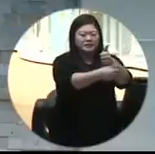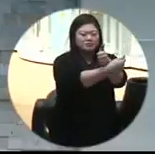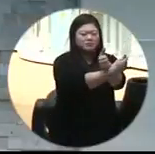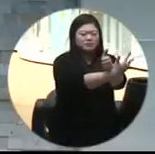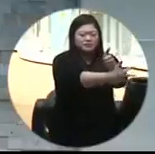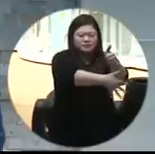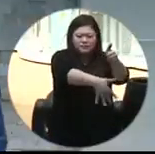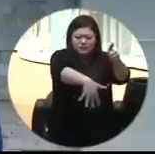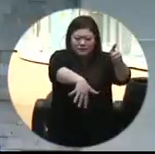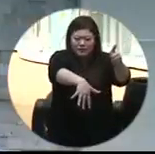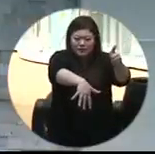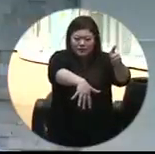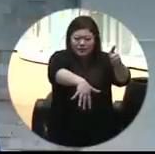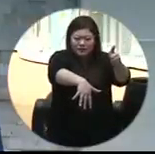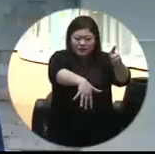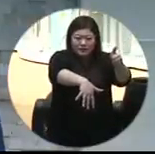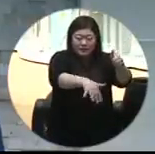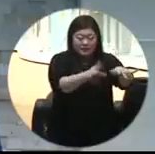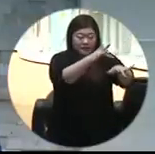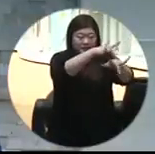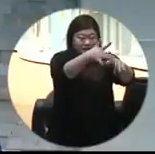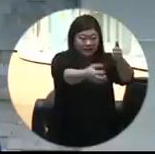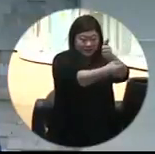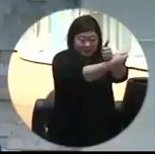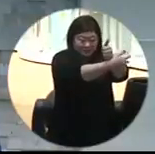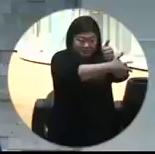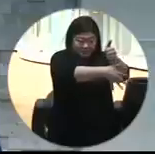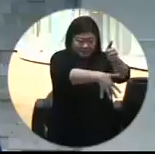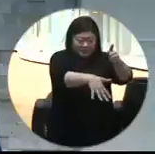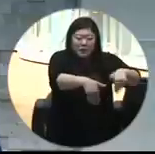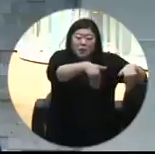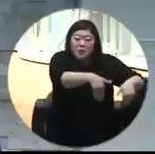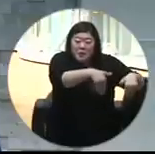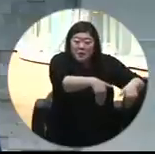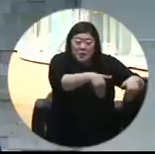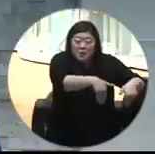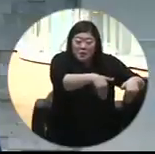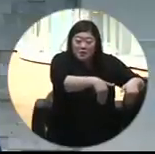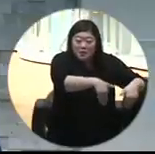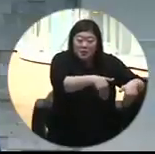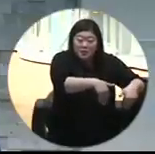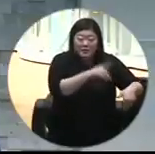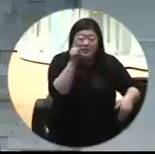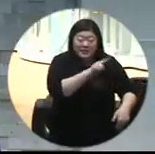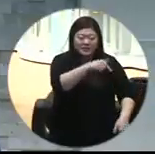졸개들 마귀의 지시를 따라 심부름한 졸개들 그 악한